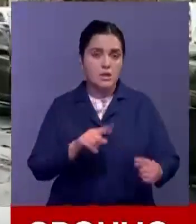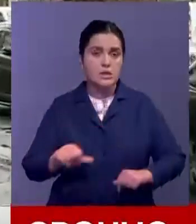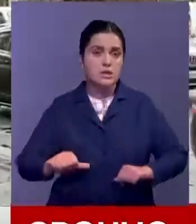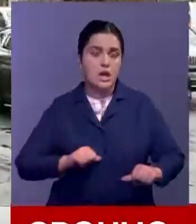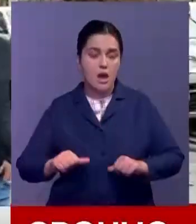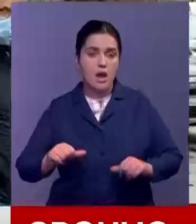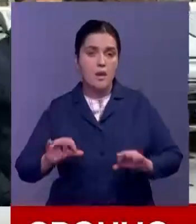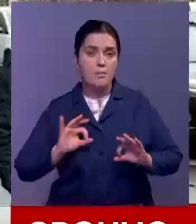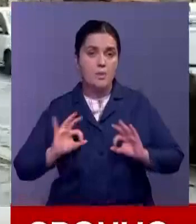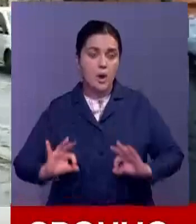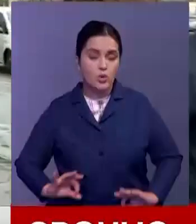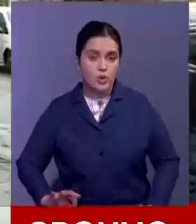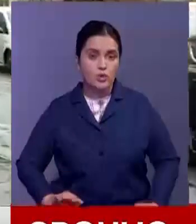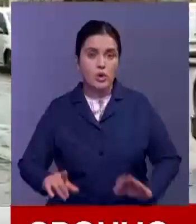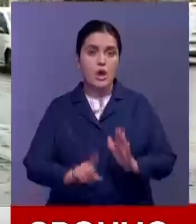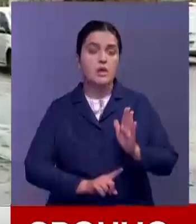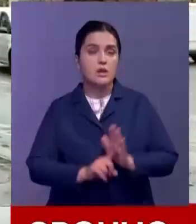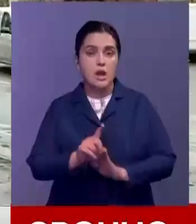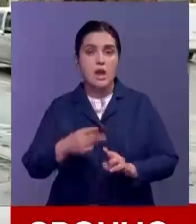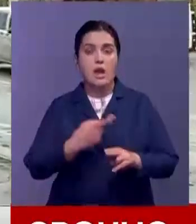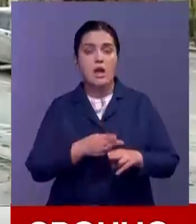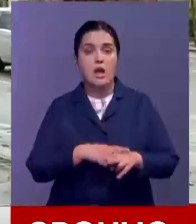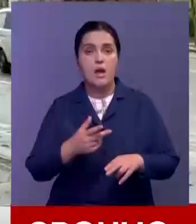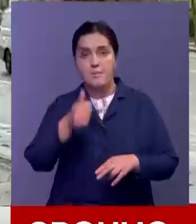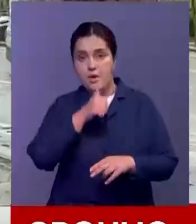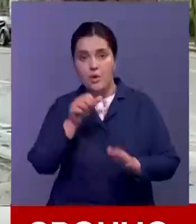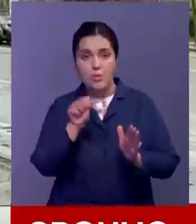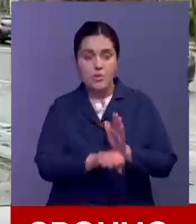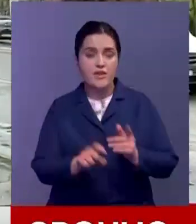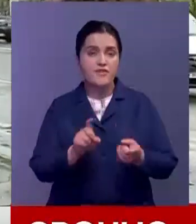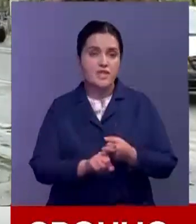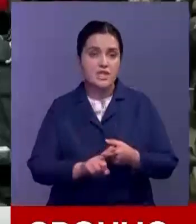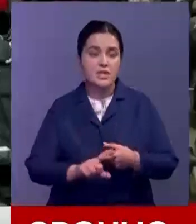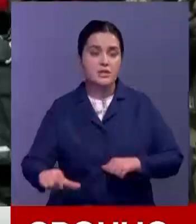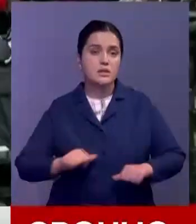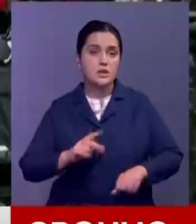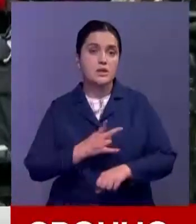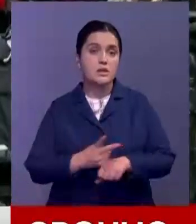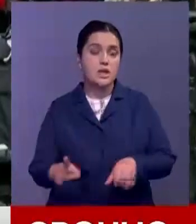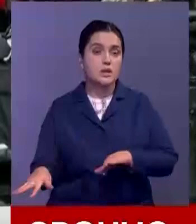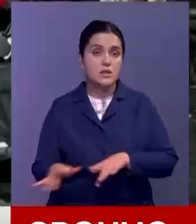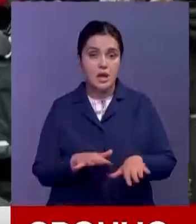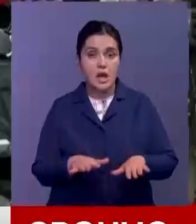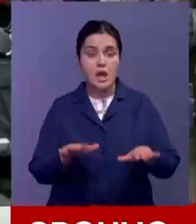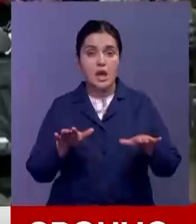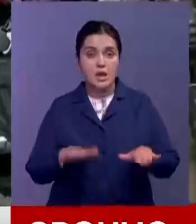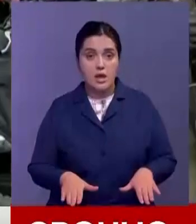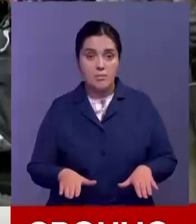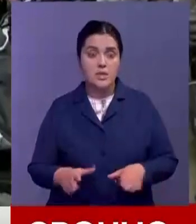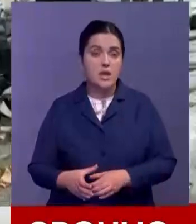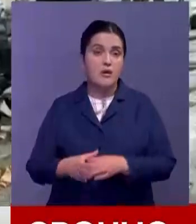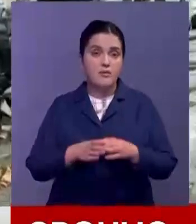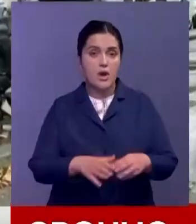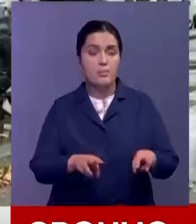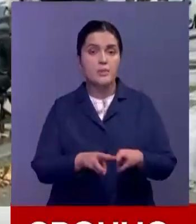открыла расследование по статье «Попытка убийства в связи с террористической деятельностью». На место выдвинулся и скоро прибудет